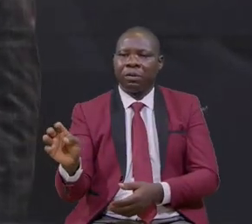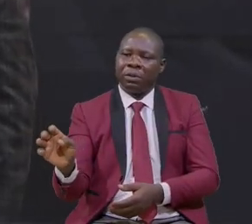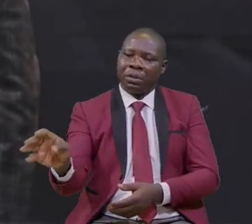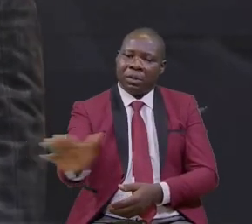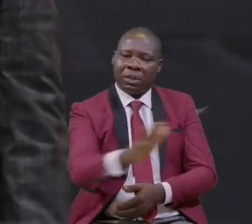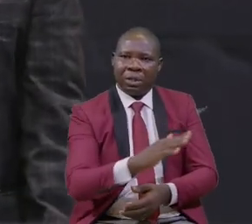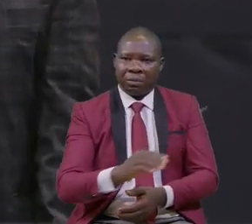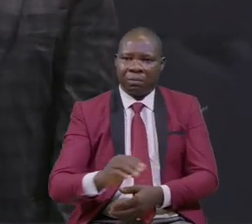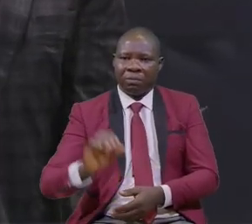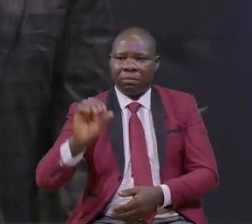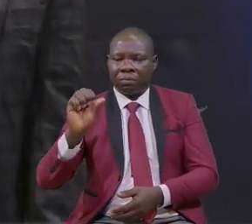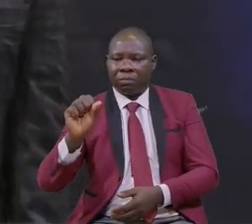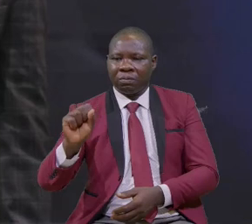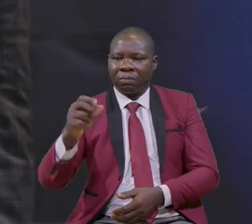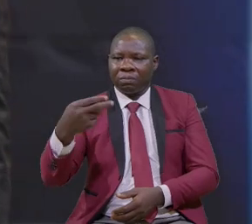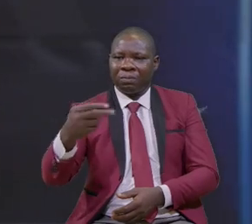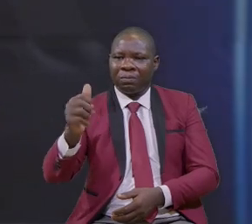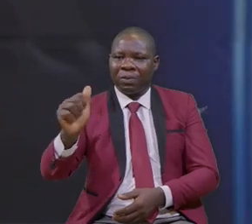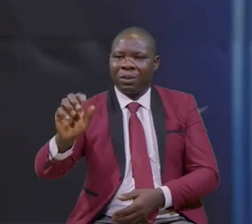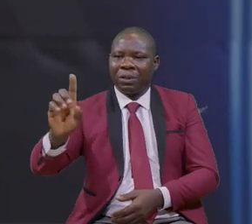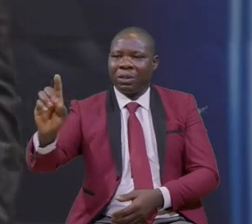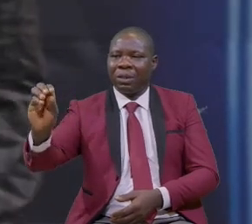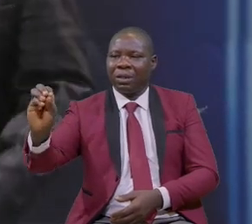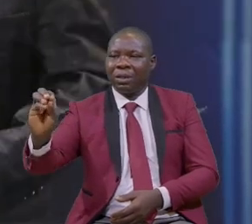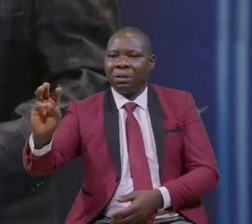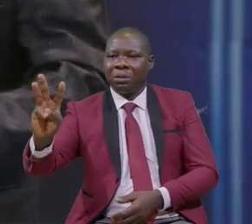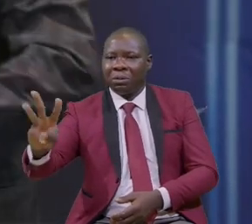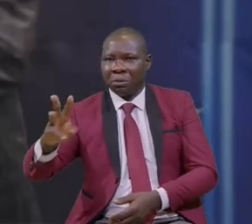l'ombre. L'ombre. Vous comprenez?